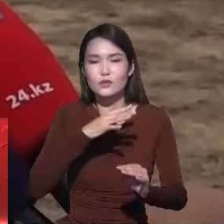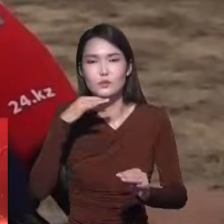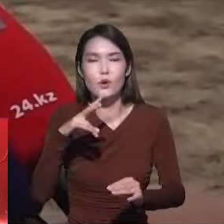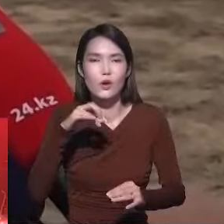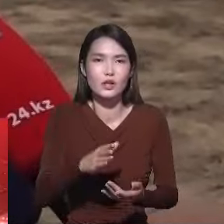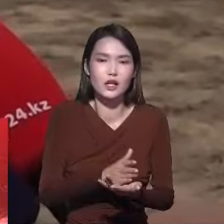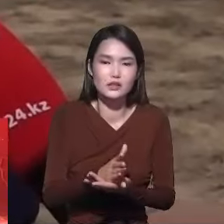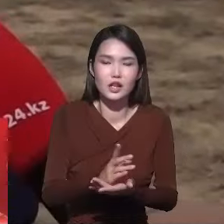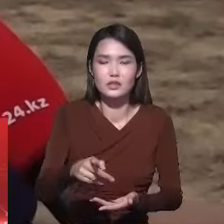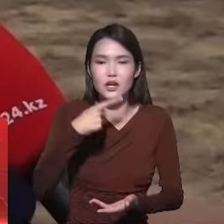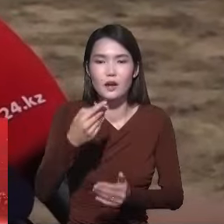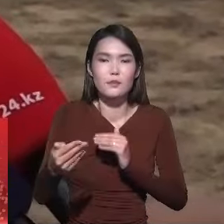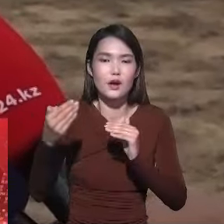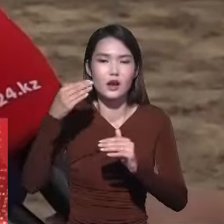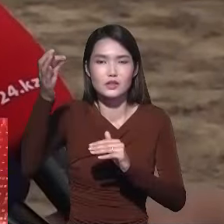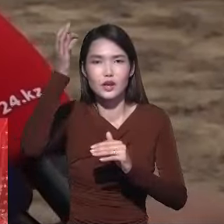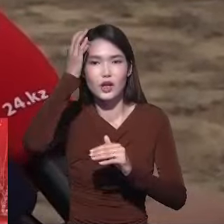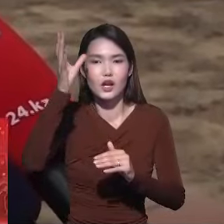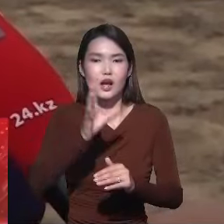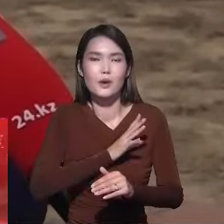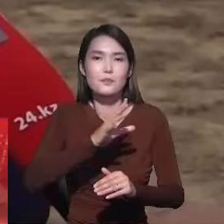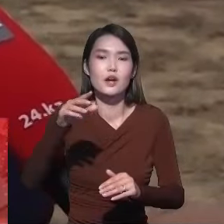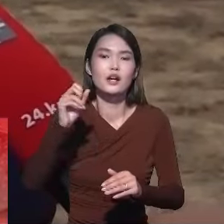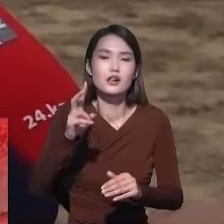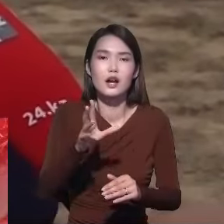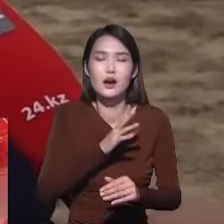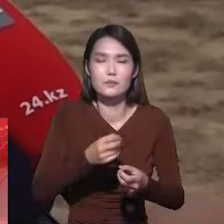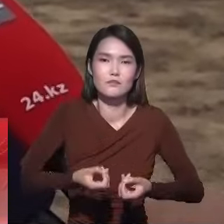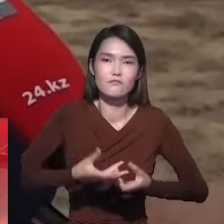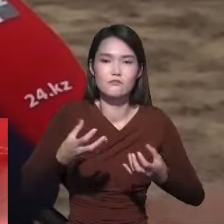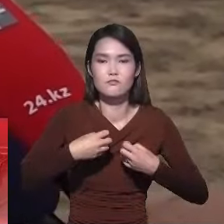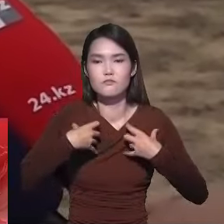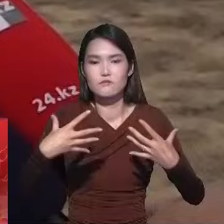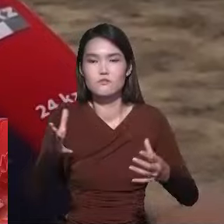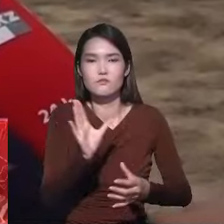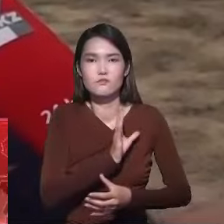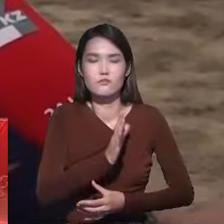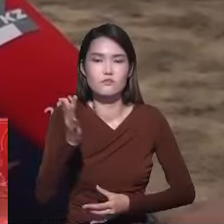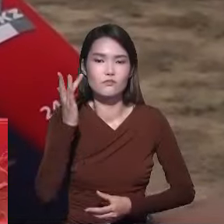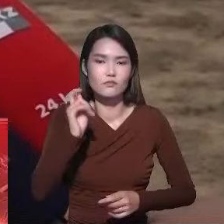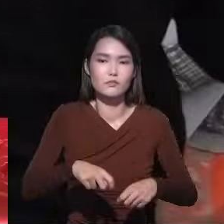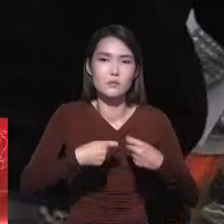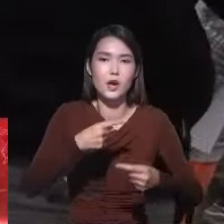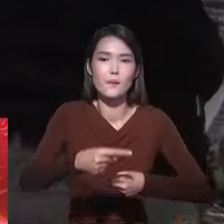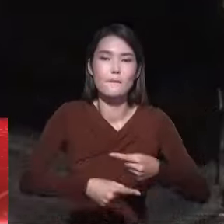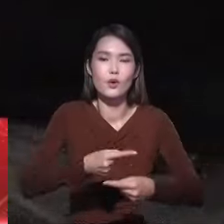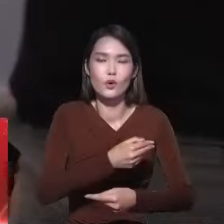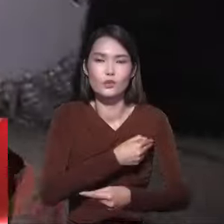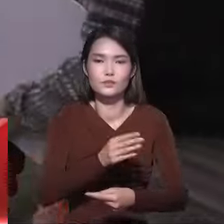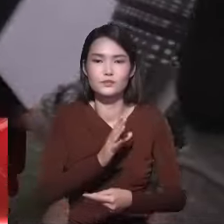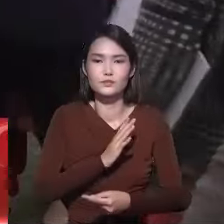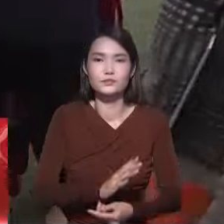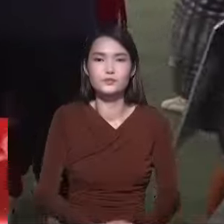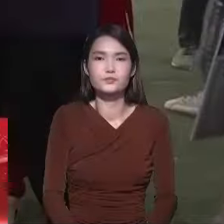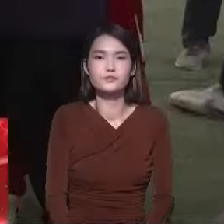не говорили, хотя раньше, я помню, этот праздник отмечался с широким размахом. Наш опыт непременно нужно передавать поколениям.